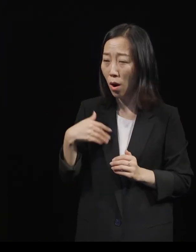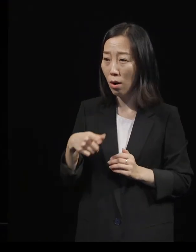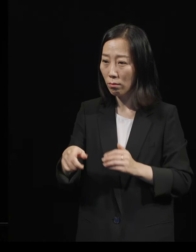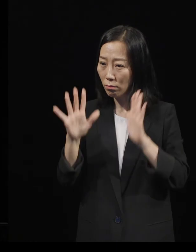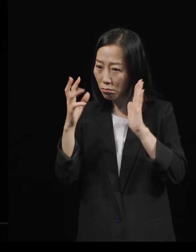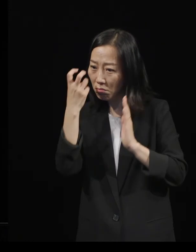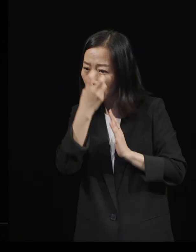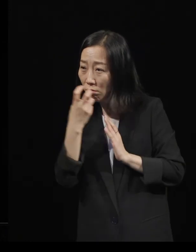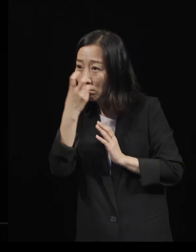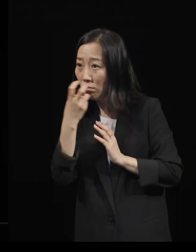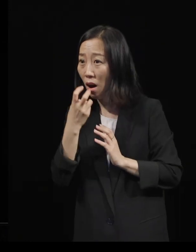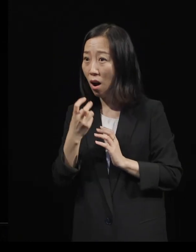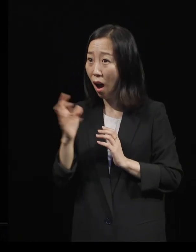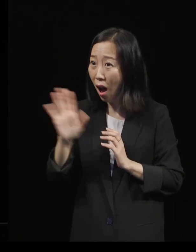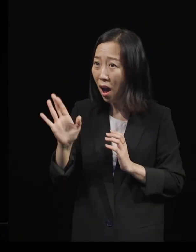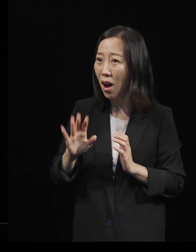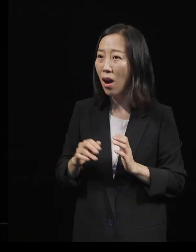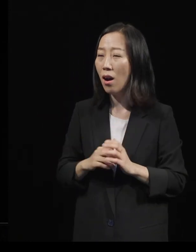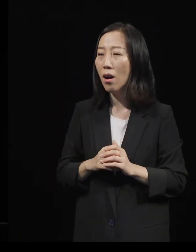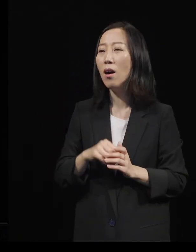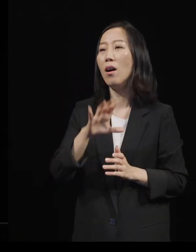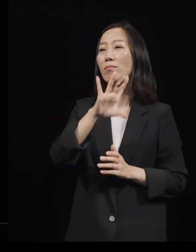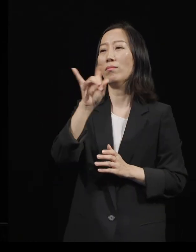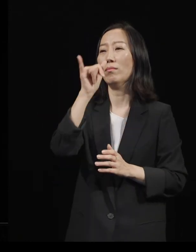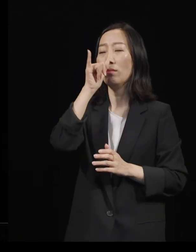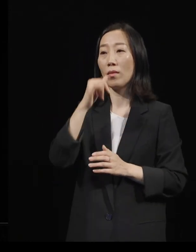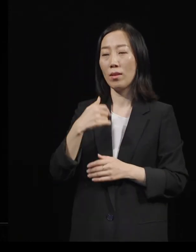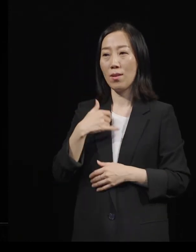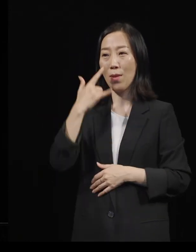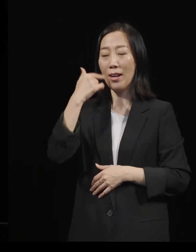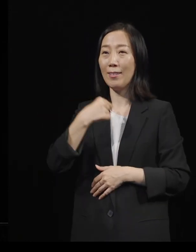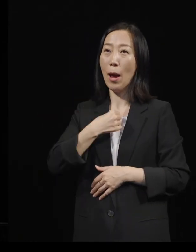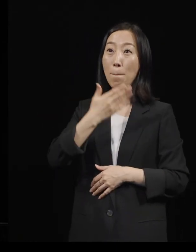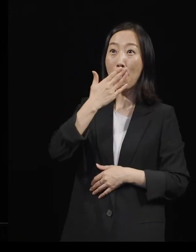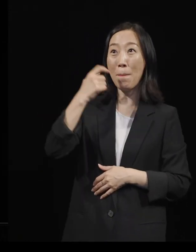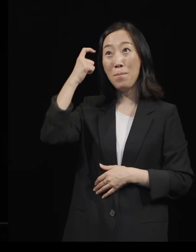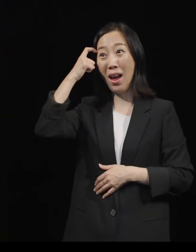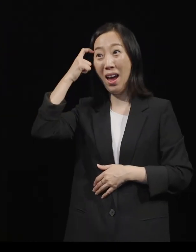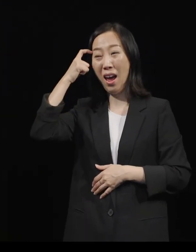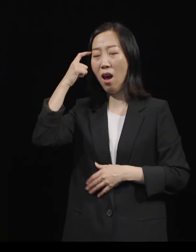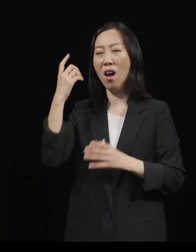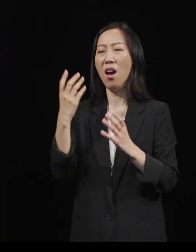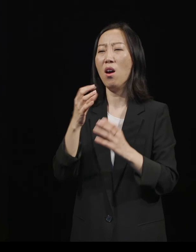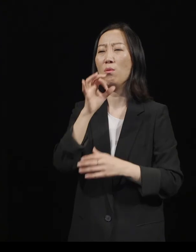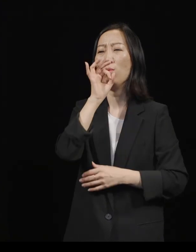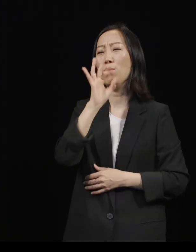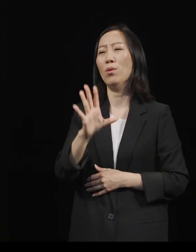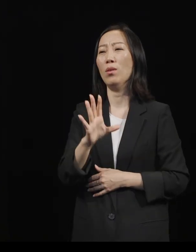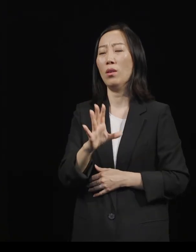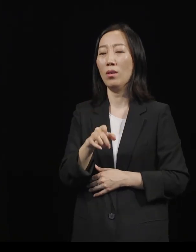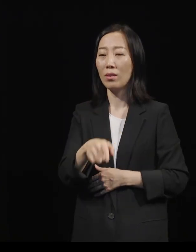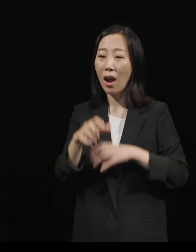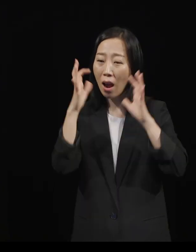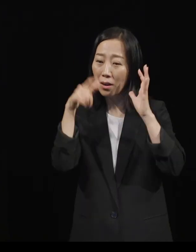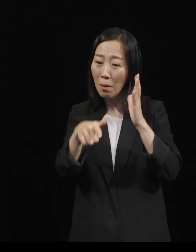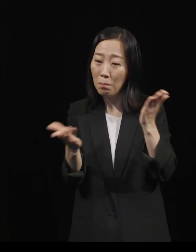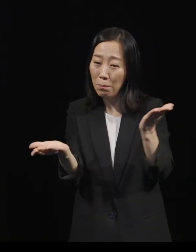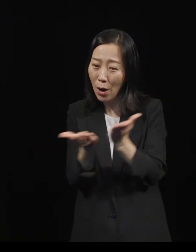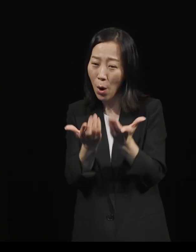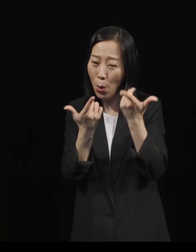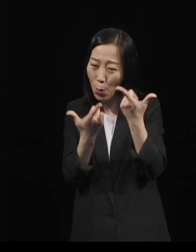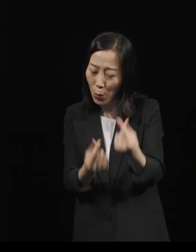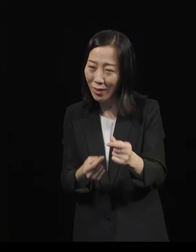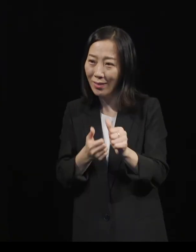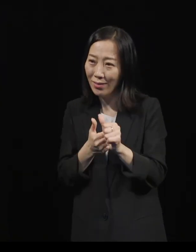않으신가요? 물론 아이는 부모 마음대로 되지 않습니다. 그래서 저도 여전히 아이와 속도를